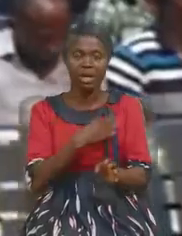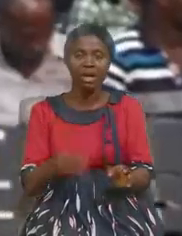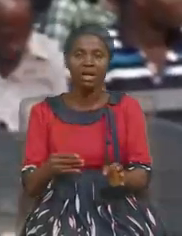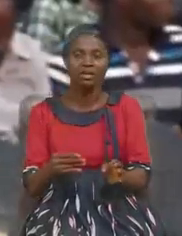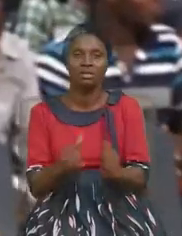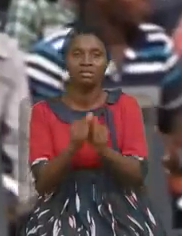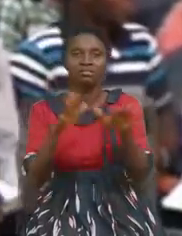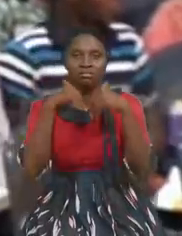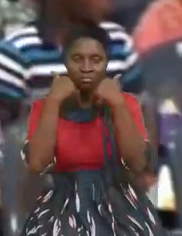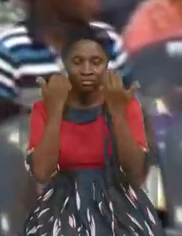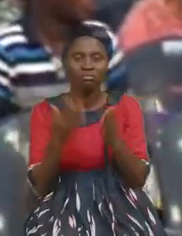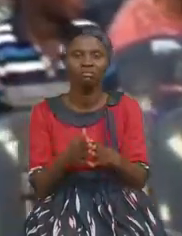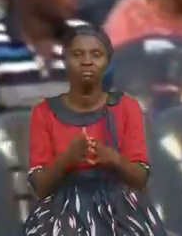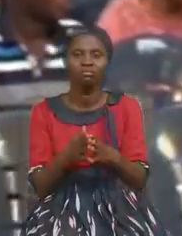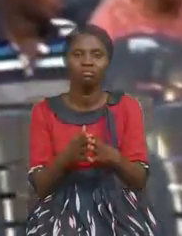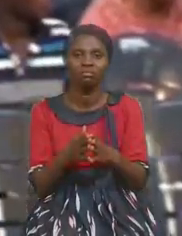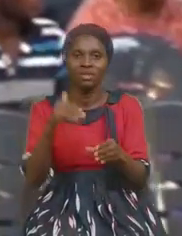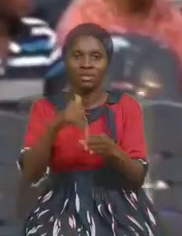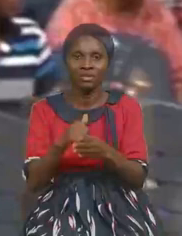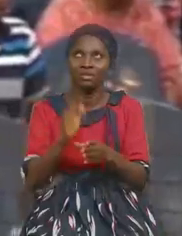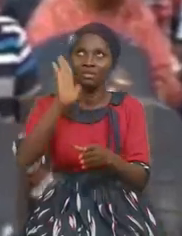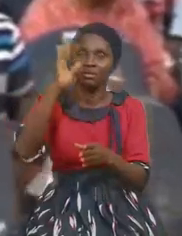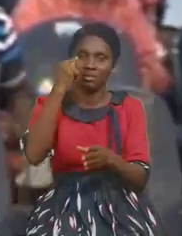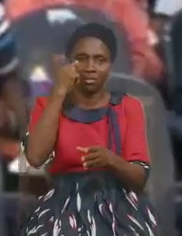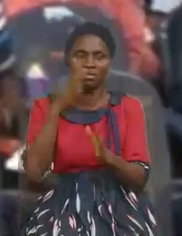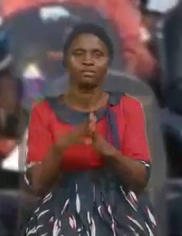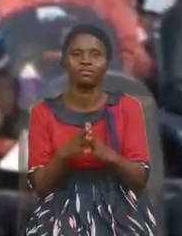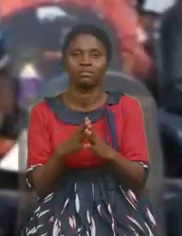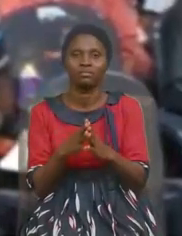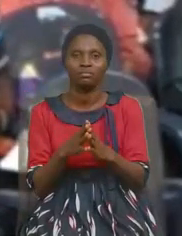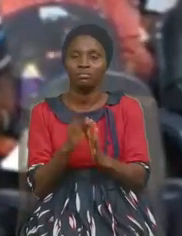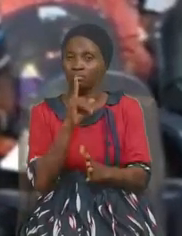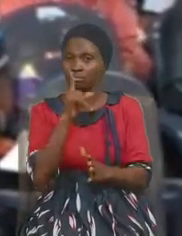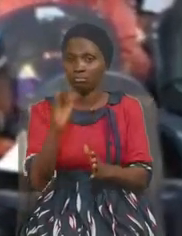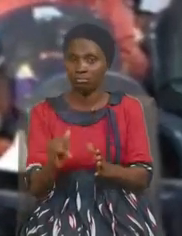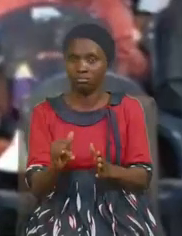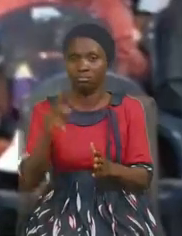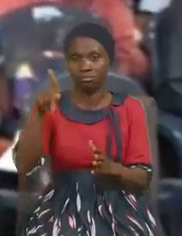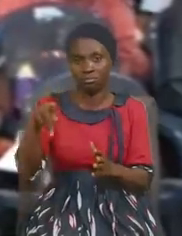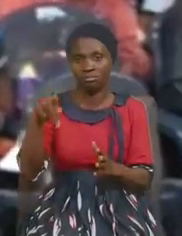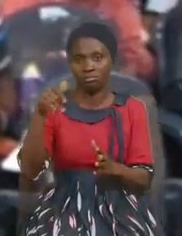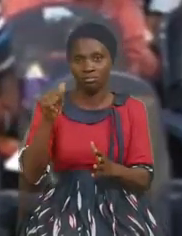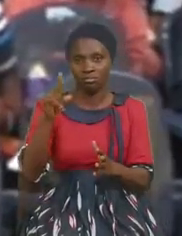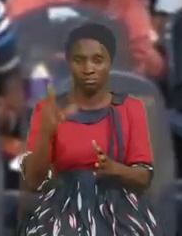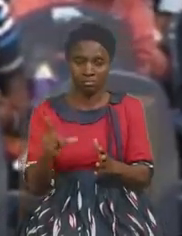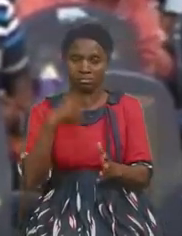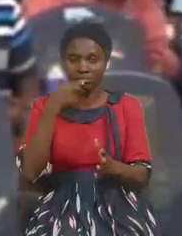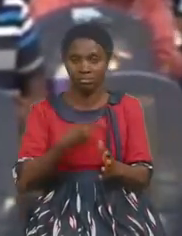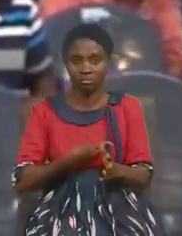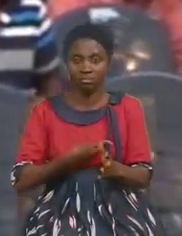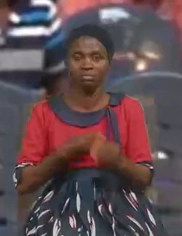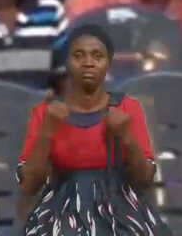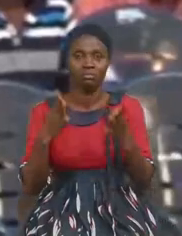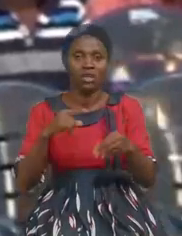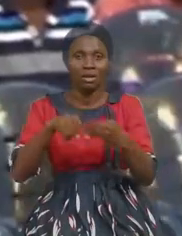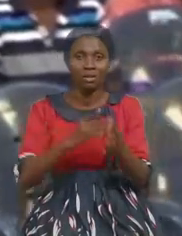reproche devant lui. En réalité, l'apôtre Paul nous dit beaucoup de choses parlant de